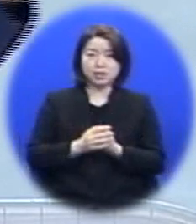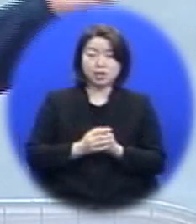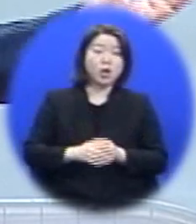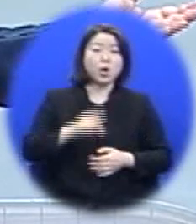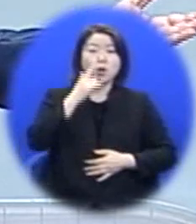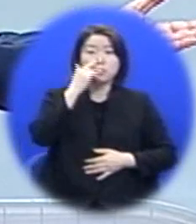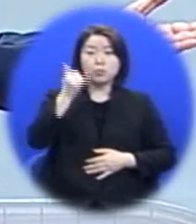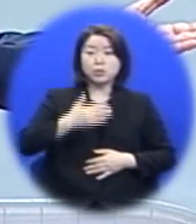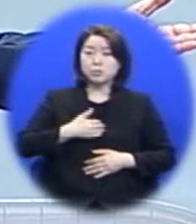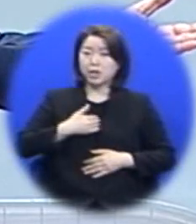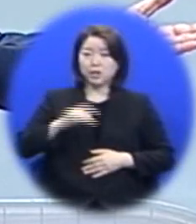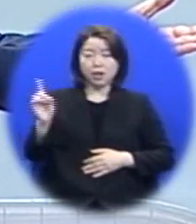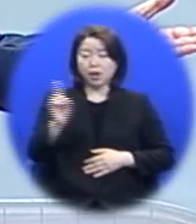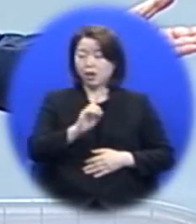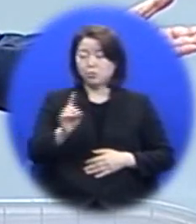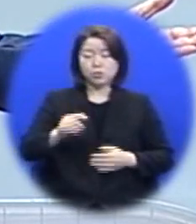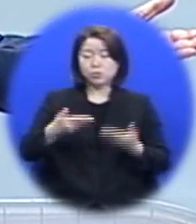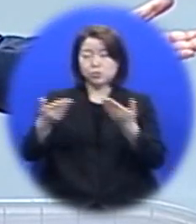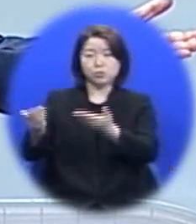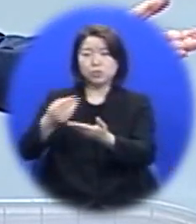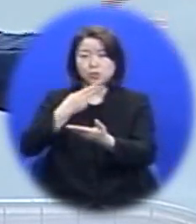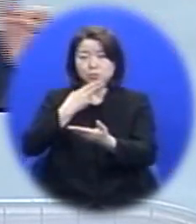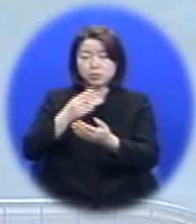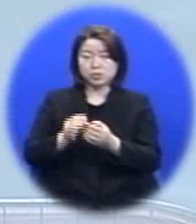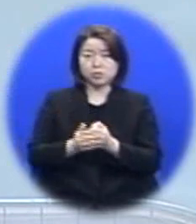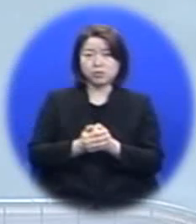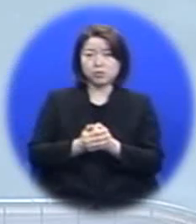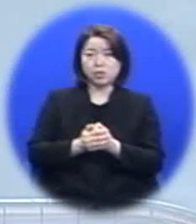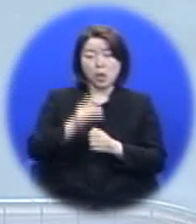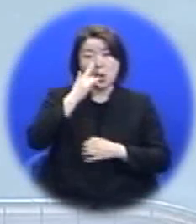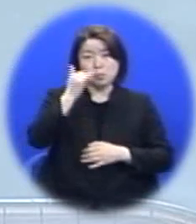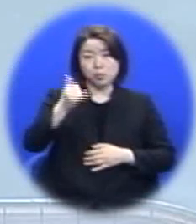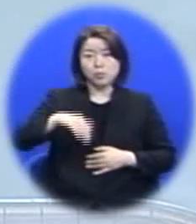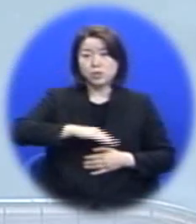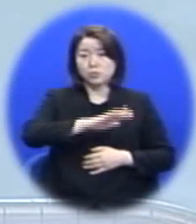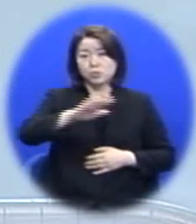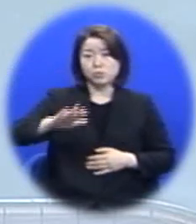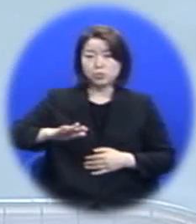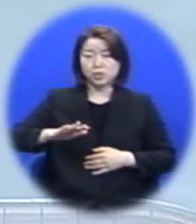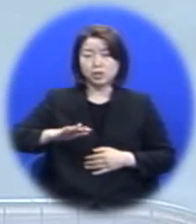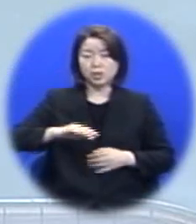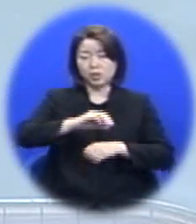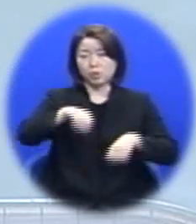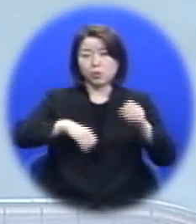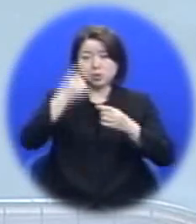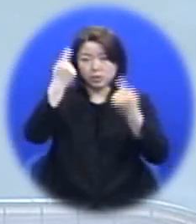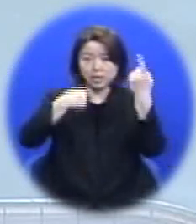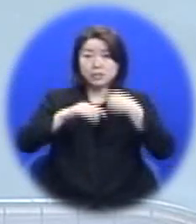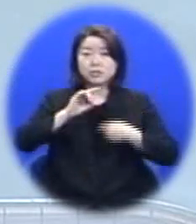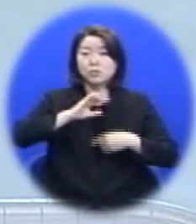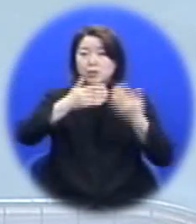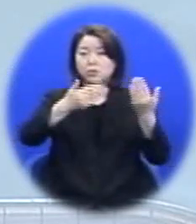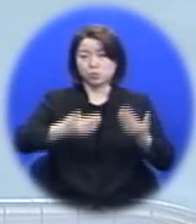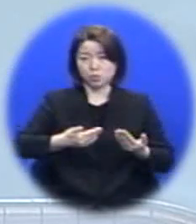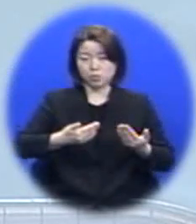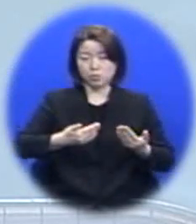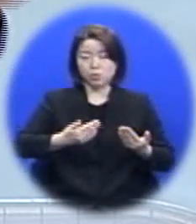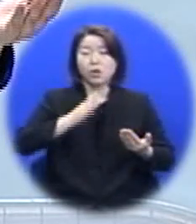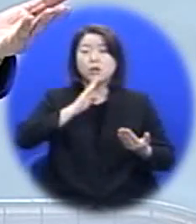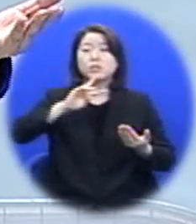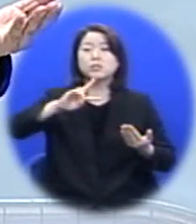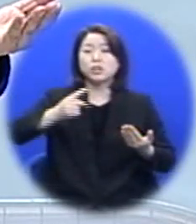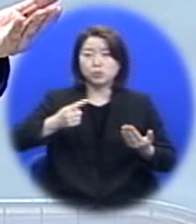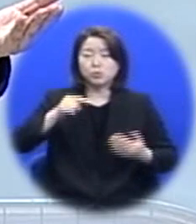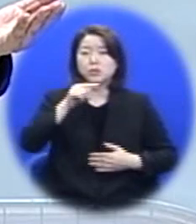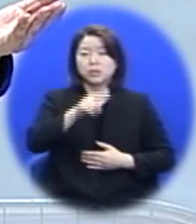부모님은 나에게 아무것도 줄 게 없어요. 부모님은 오히려 나에게 상처만 주신 분이에요. 그런데도 그 부모님을